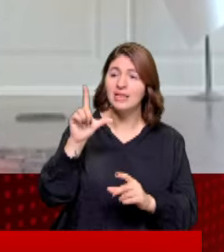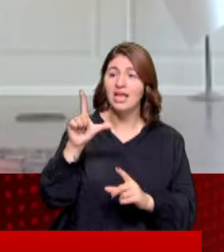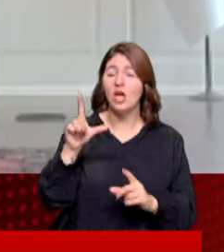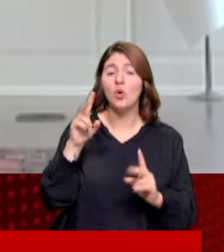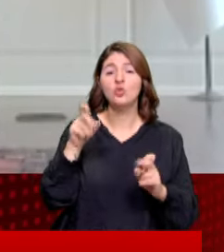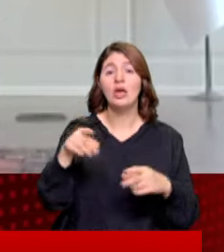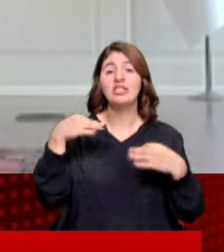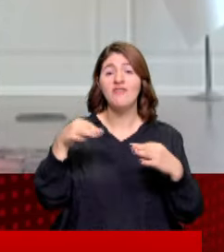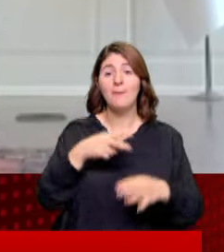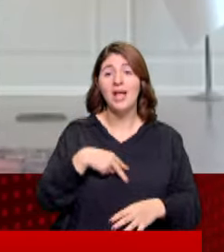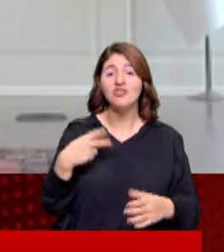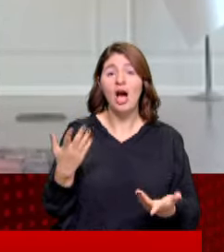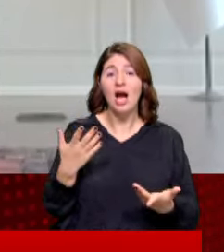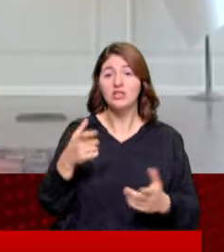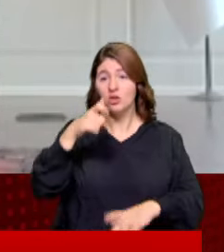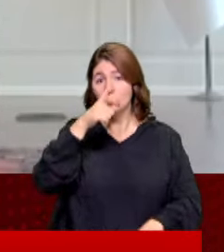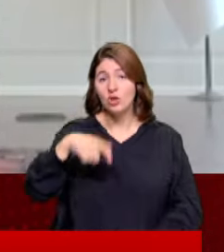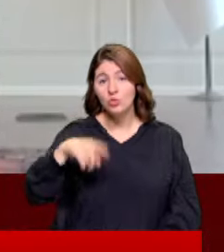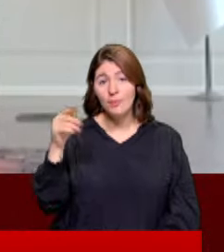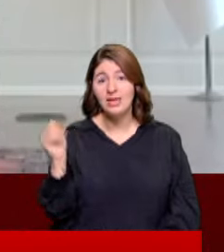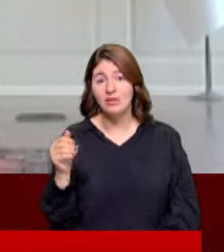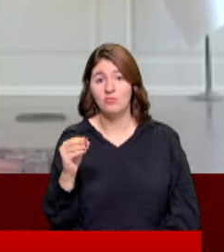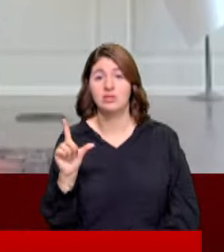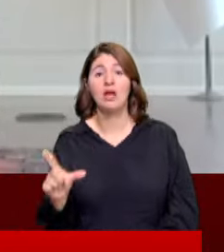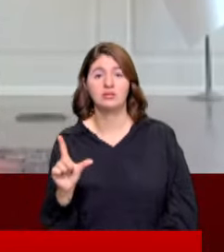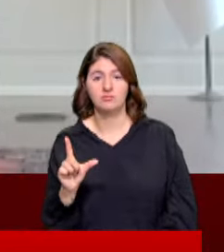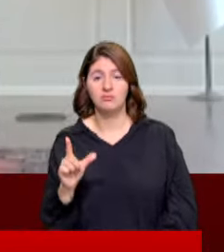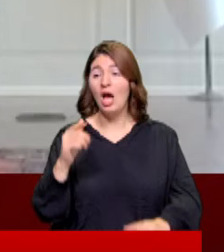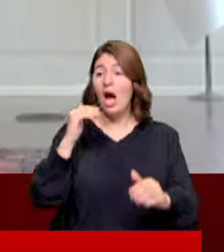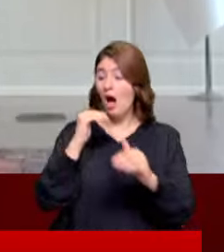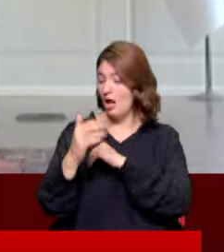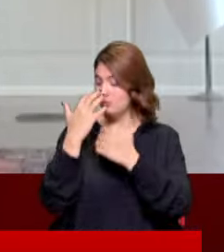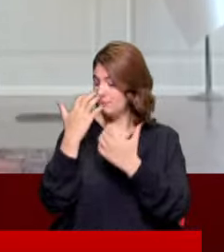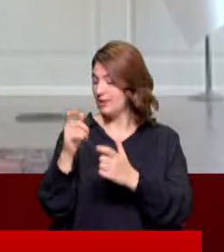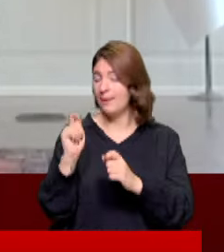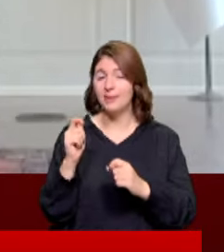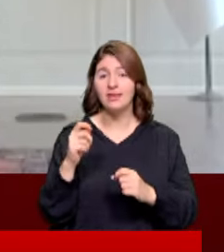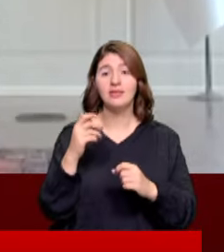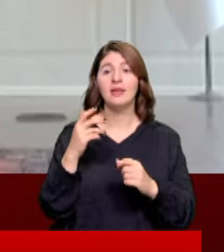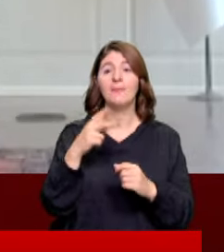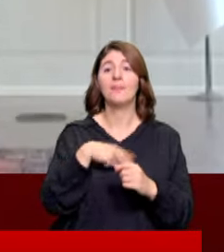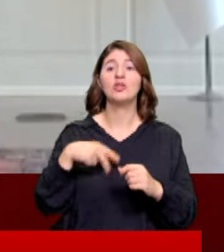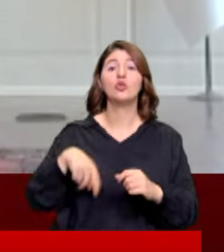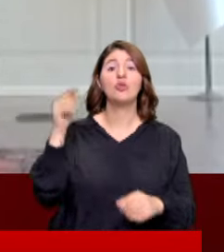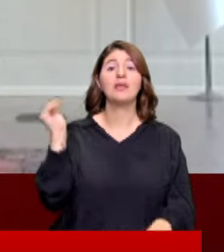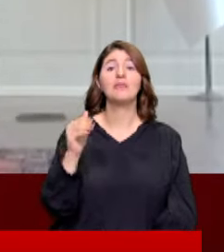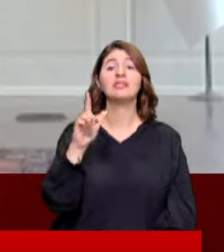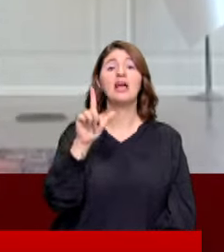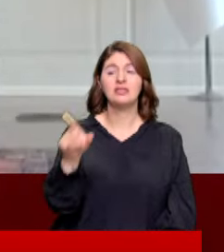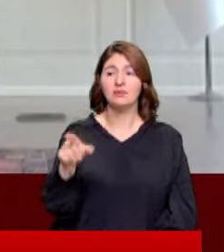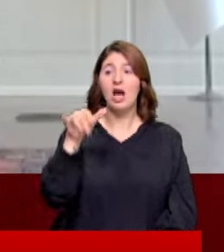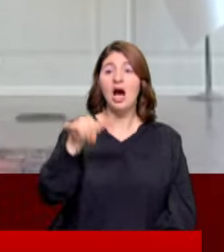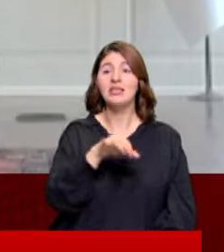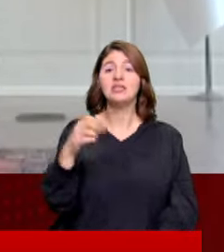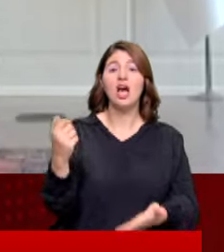Şeffaf belediyeciliği artık ülkenin gündemine getirmeliyiz. Halkçı belediyeciliği artık ülkenin gündemine getirmeliyiz.